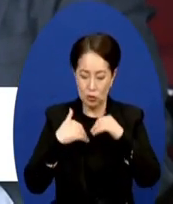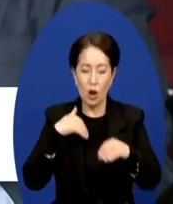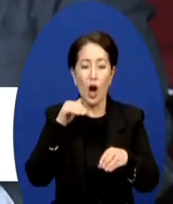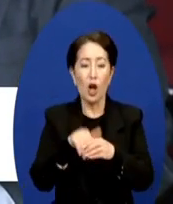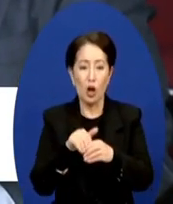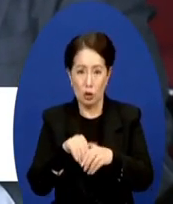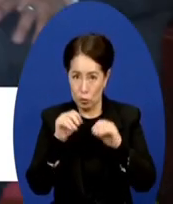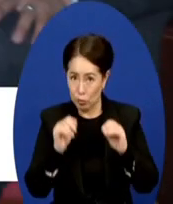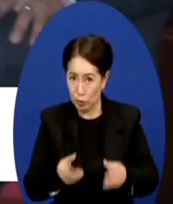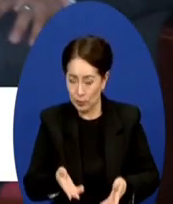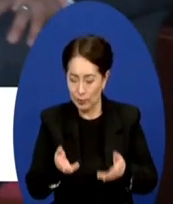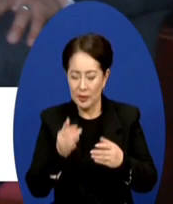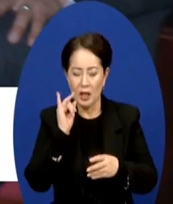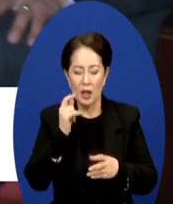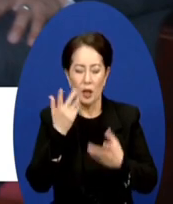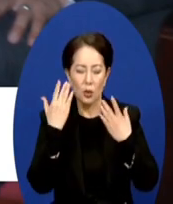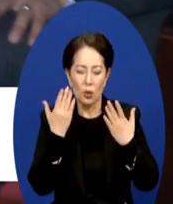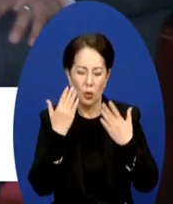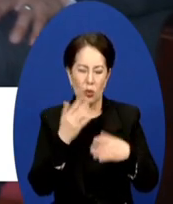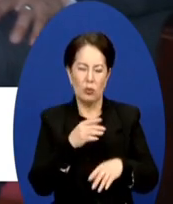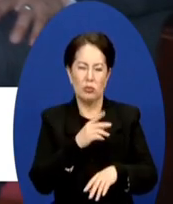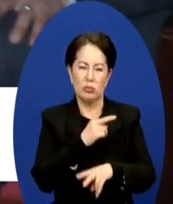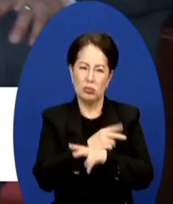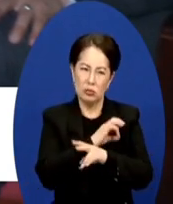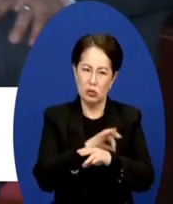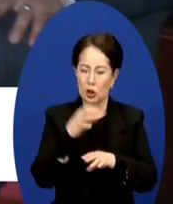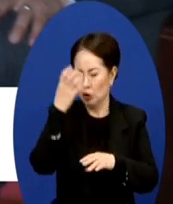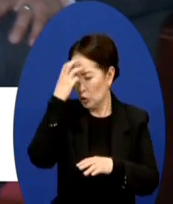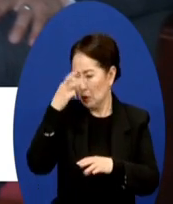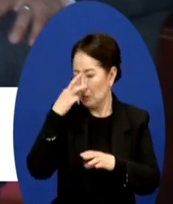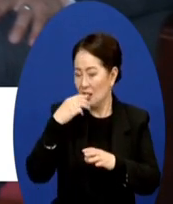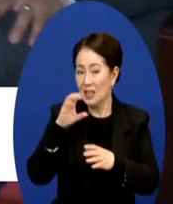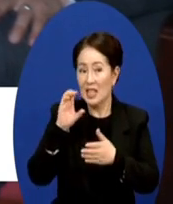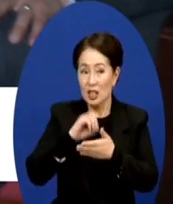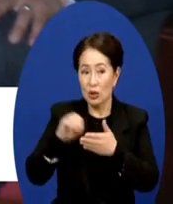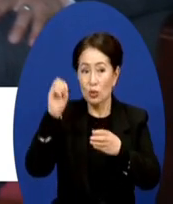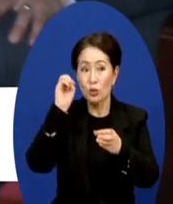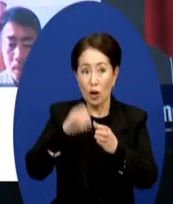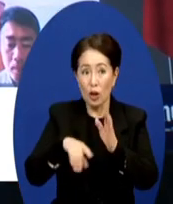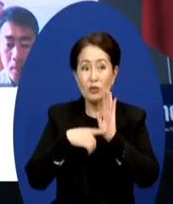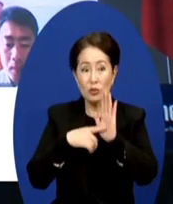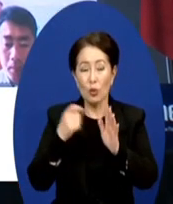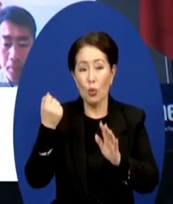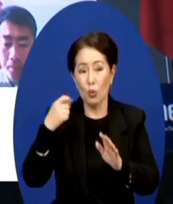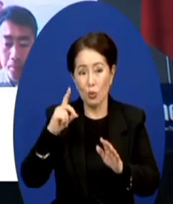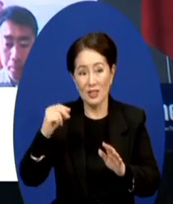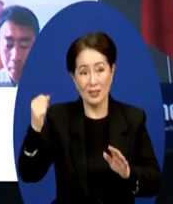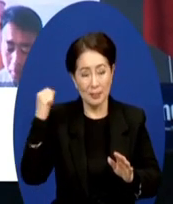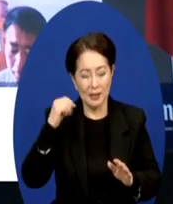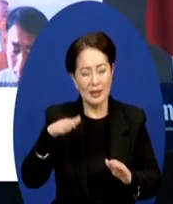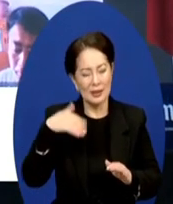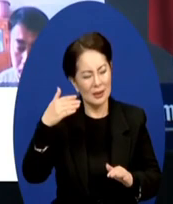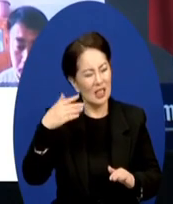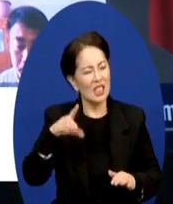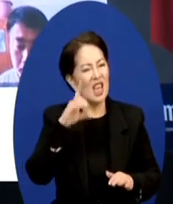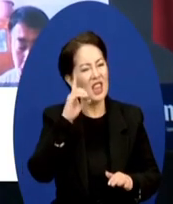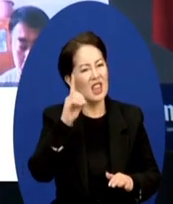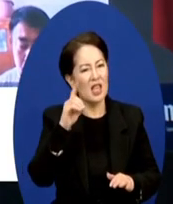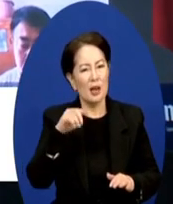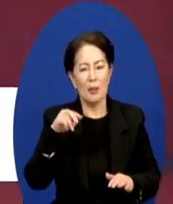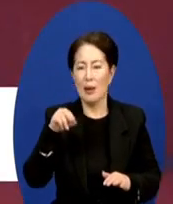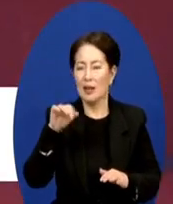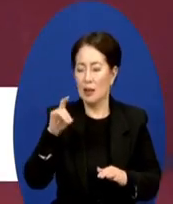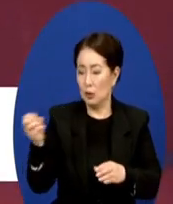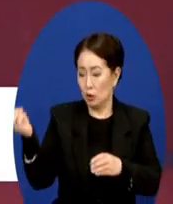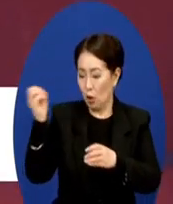хурлын баталсан альч хууль төрийн мэдээлэл сэтгүүл дэвлэгдсэнээр хүчин төгөлдөр болдог. Цаашид Ди парламент тохимол твэлсэн